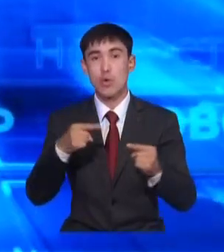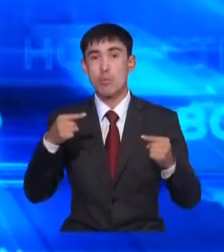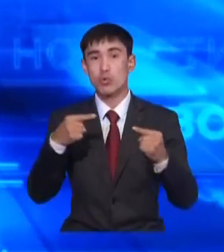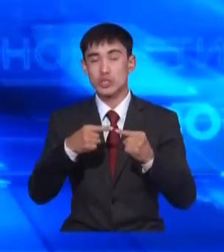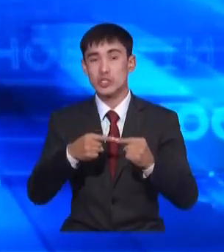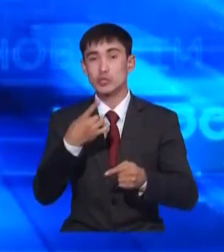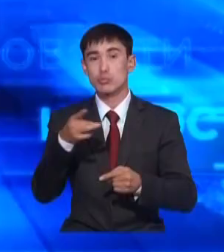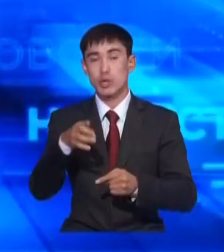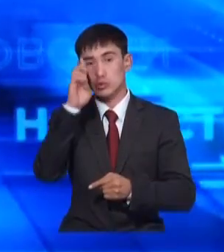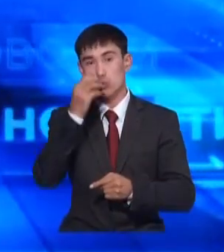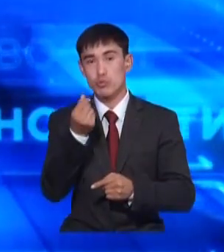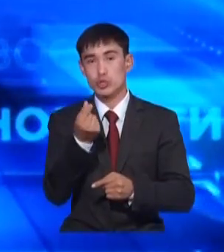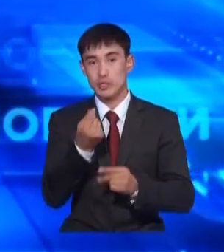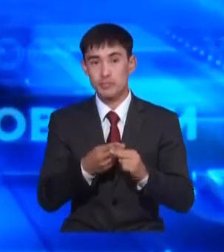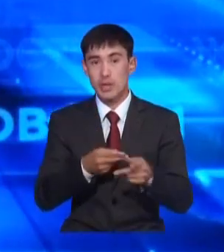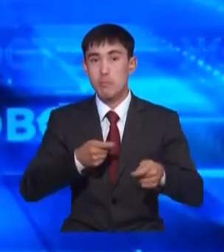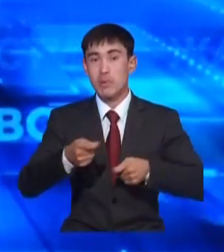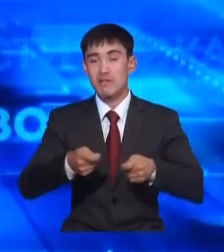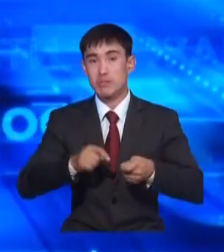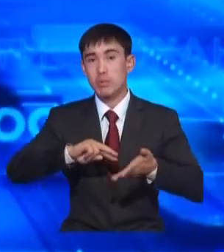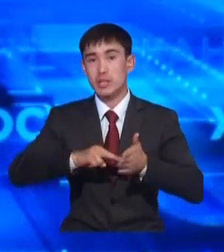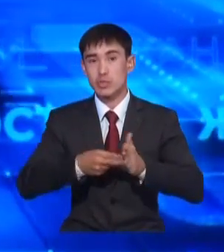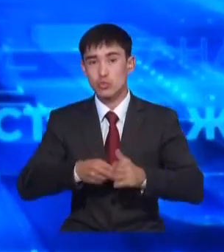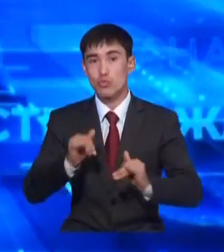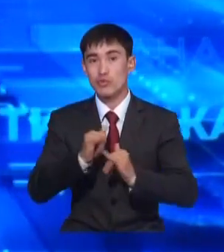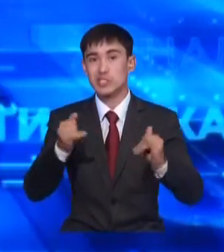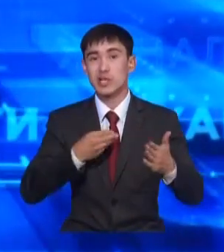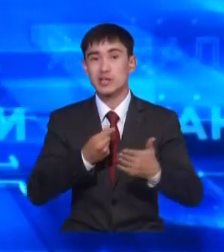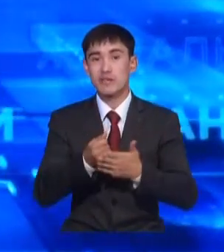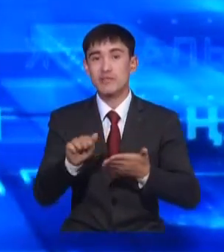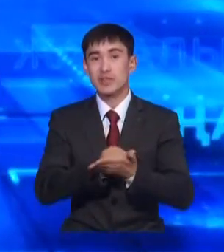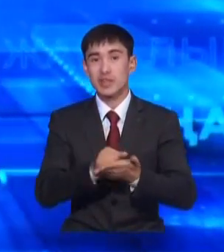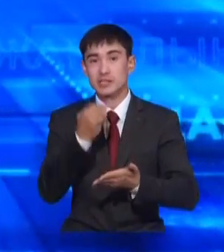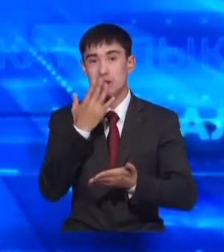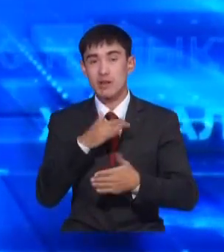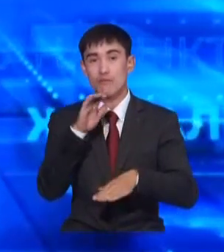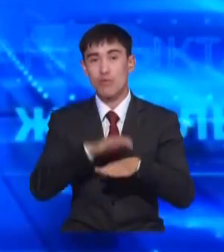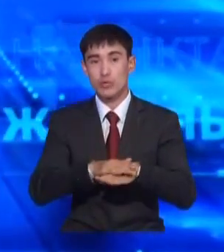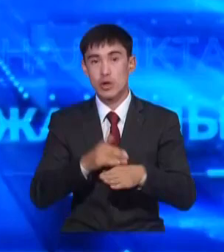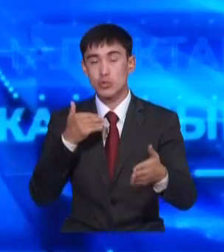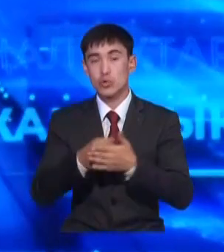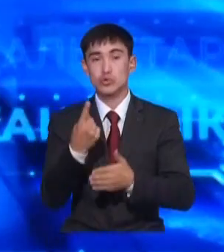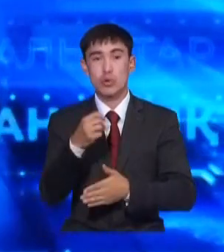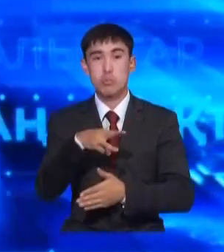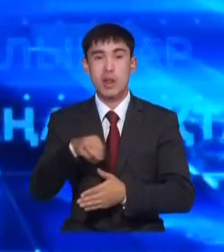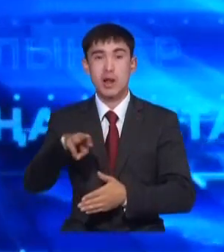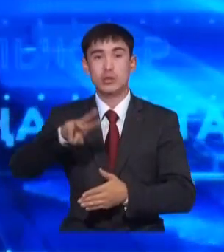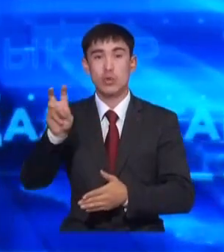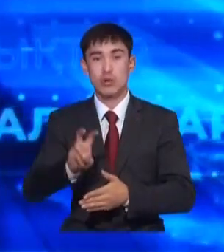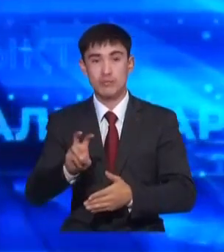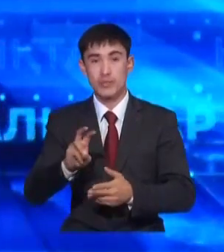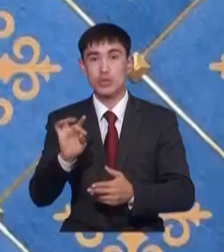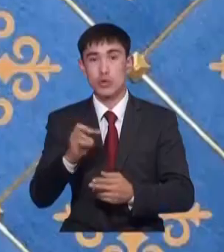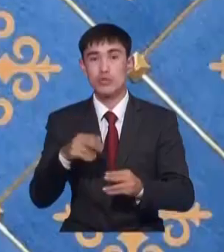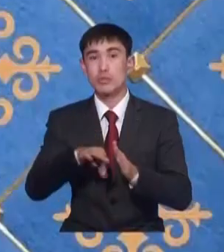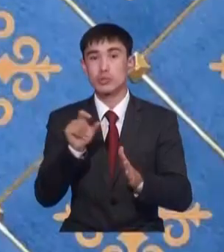по уточнению республиканского бюджета. Правительство планирует увеличить активы национального фонда до 100 миллиардов долларов.